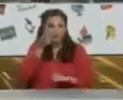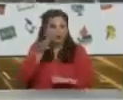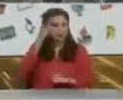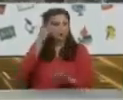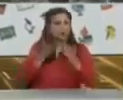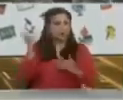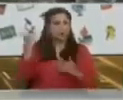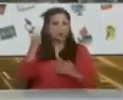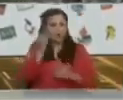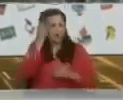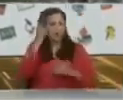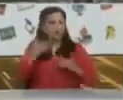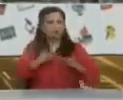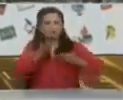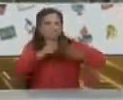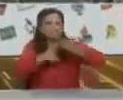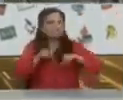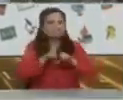पूछ रहे हैं।